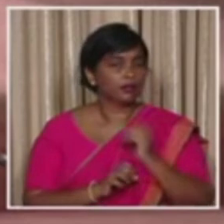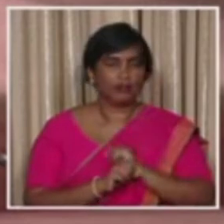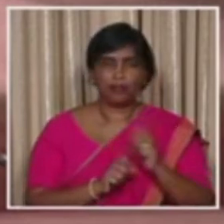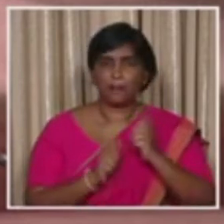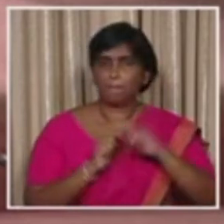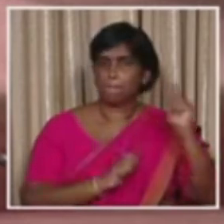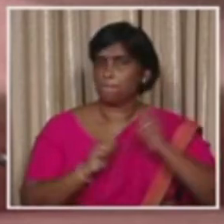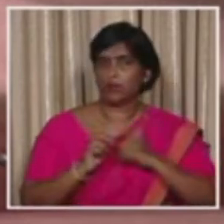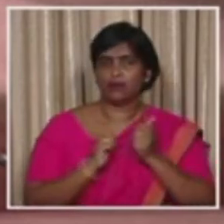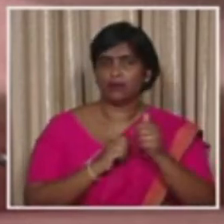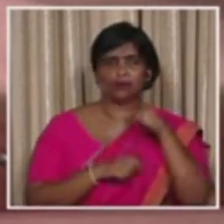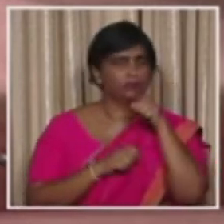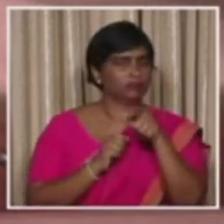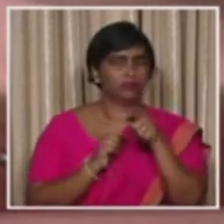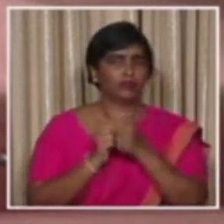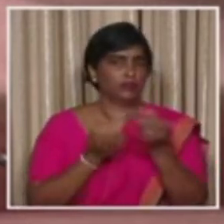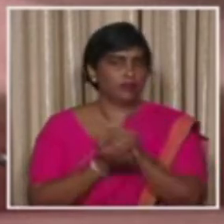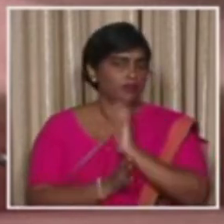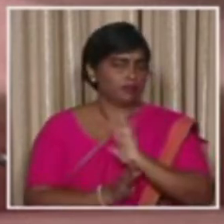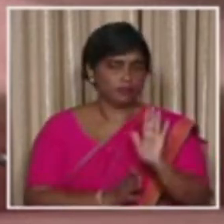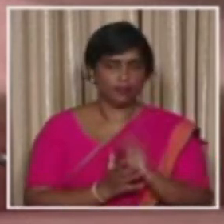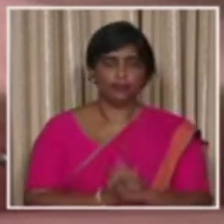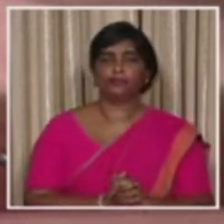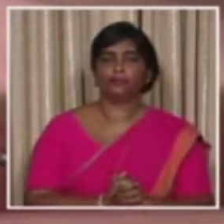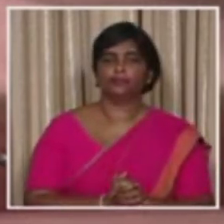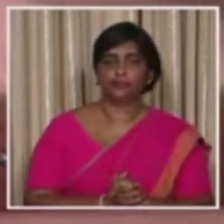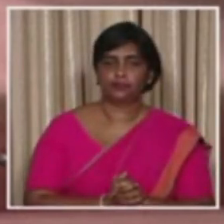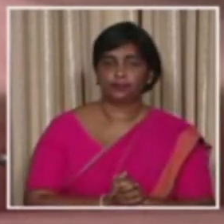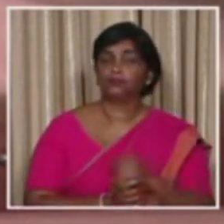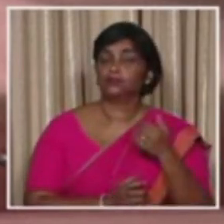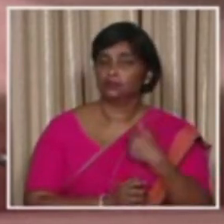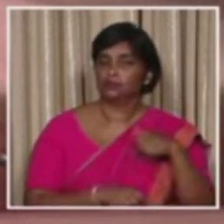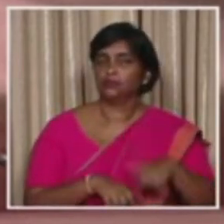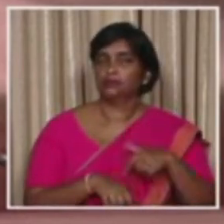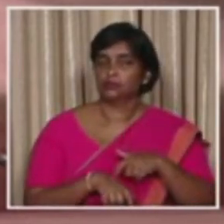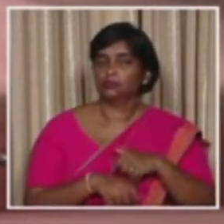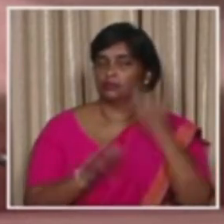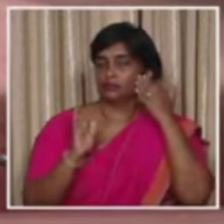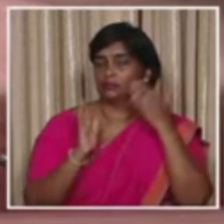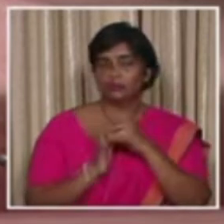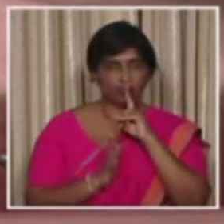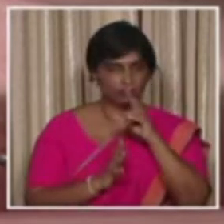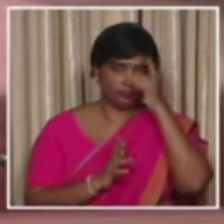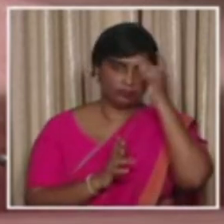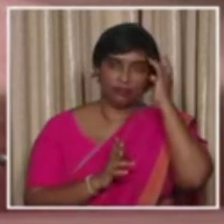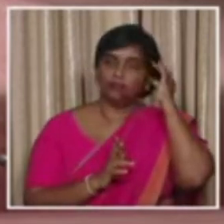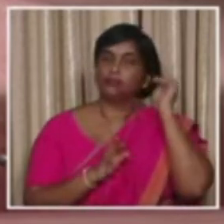கேட்காத நிதியை ஒதுக்க வேண்டாம் என்று நான் இந்த நேரத்தில் கேட்டுக்கொண்டு, அதே போல் இங்கே